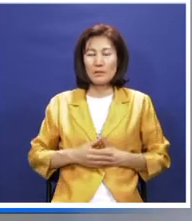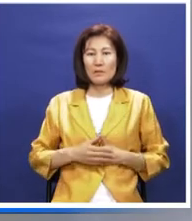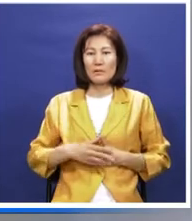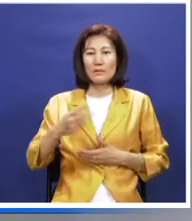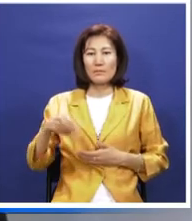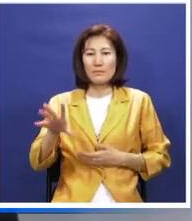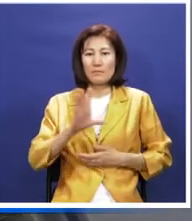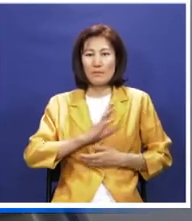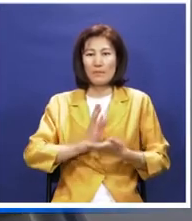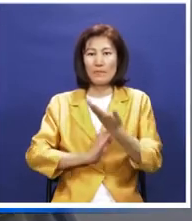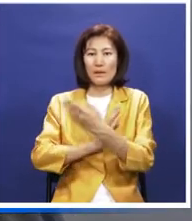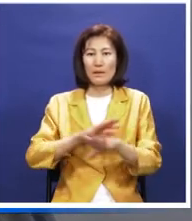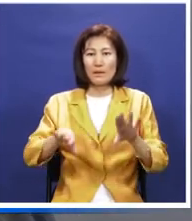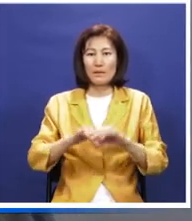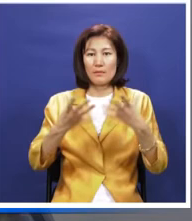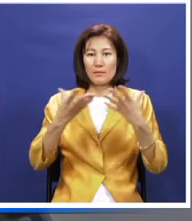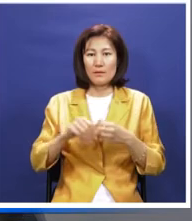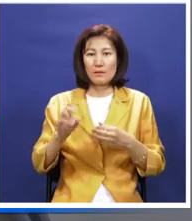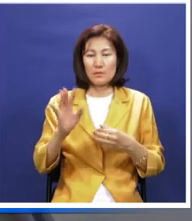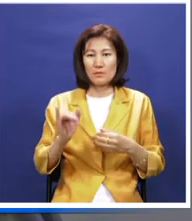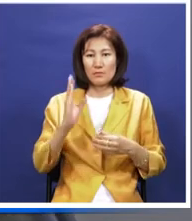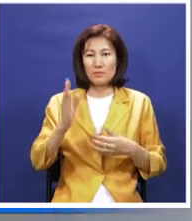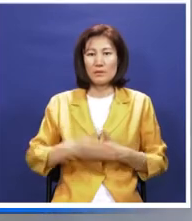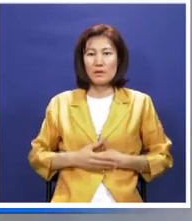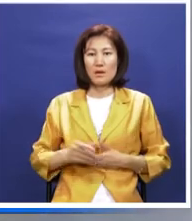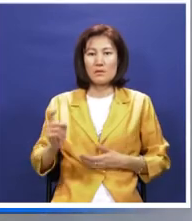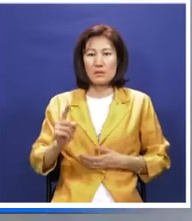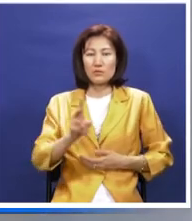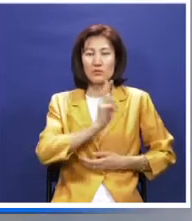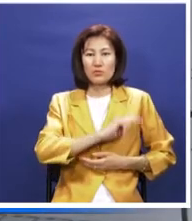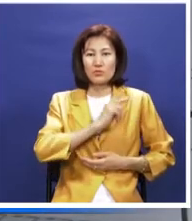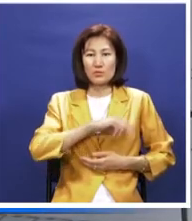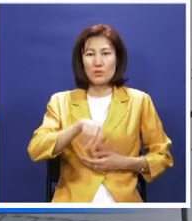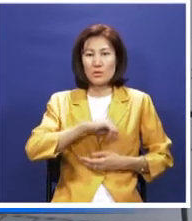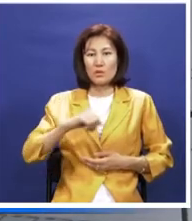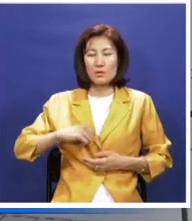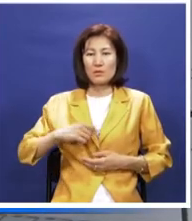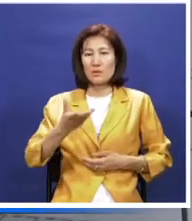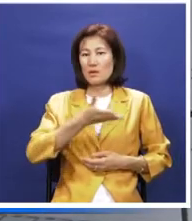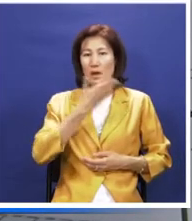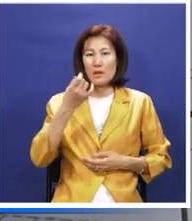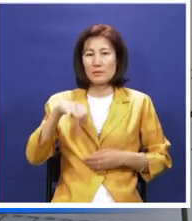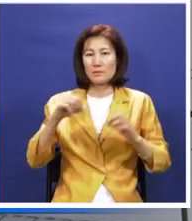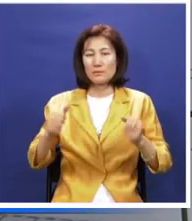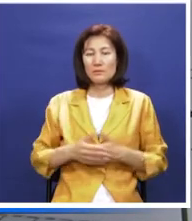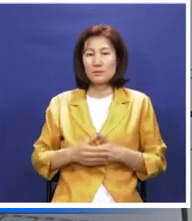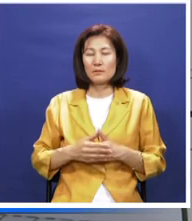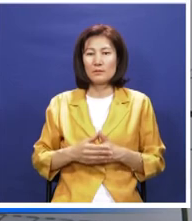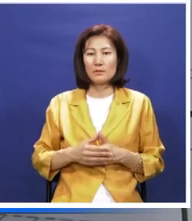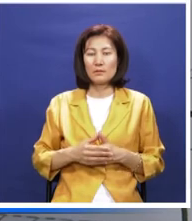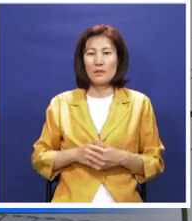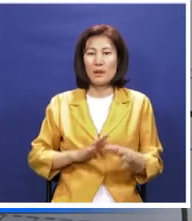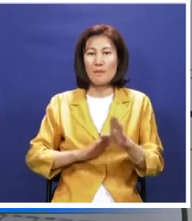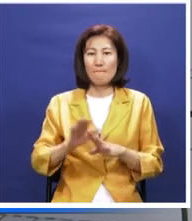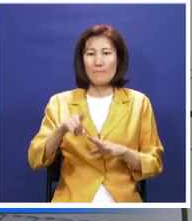продовольственный продукт кіреміз біз. Соны бізді қысып отыр да, только газға қарап жұмыс істейсіңдер деп отыр. Ишкандай сендердин мына жагдайларын биздин